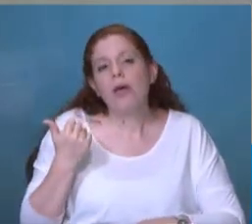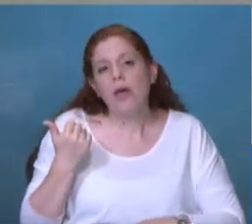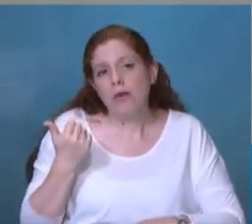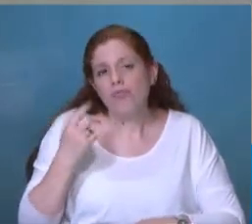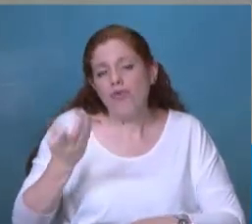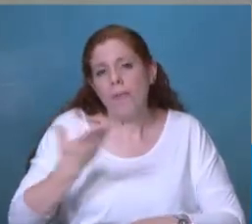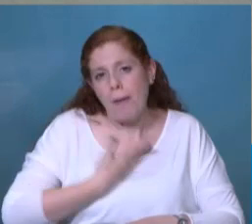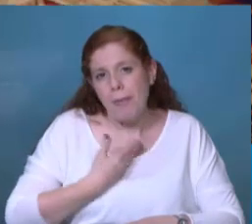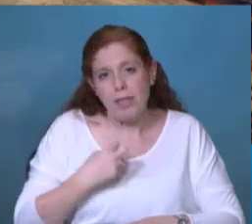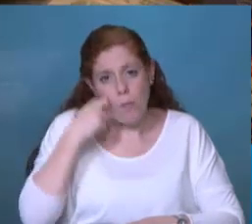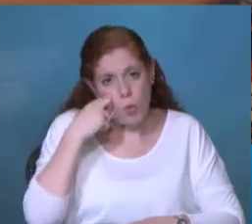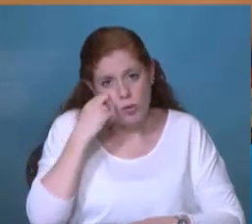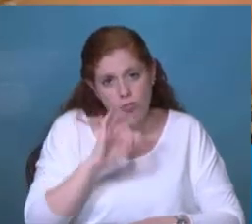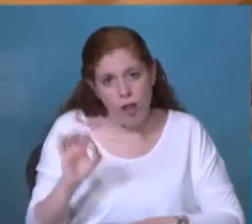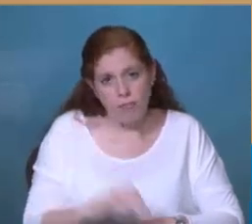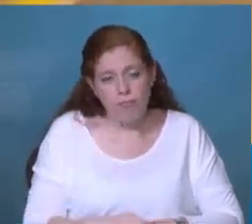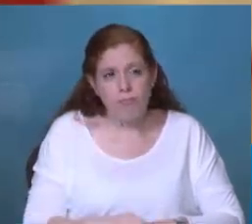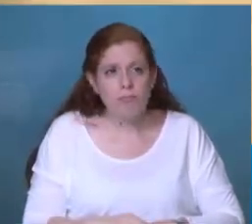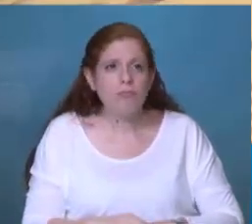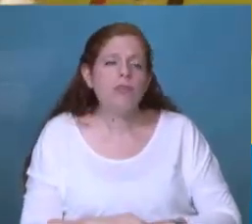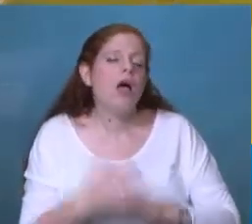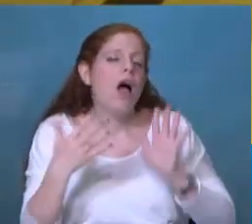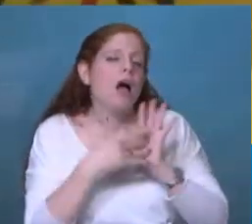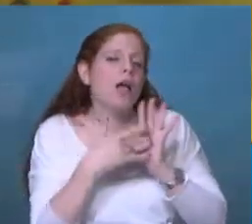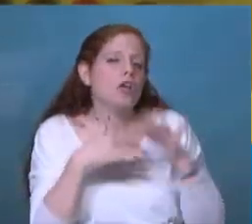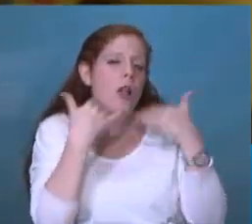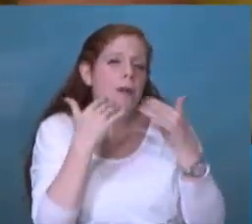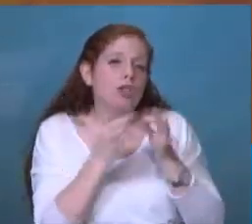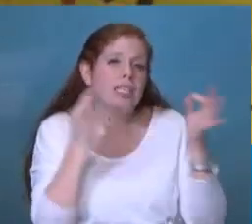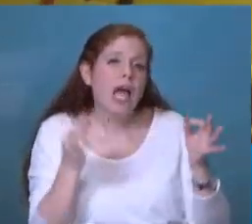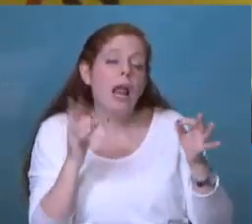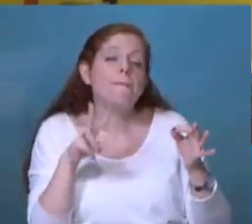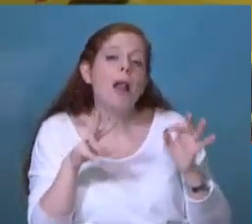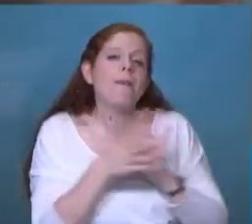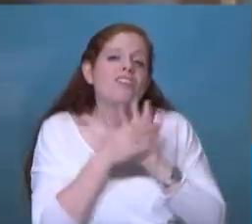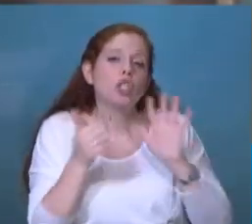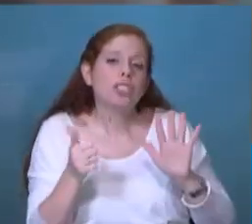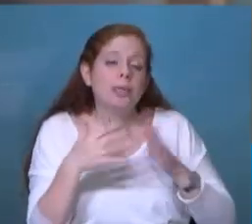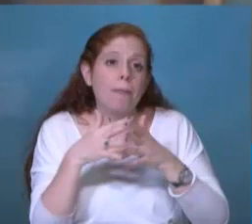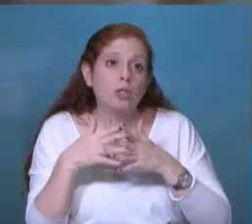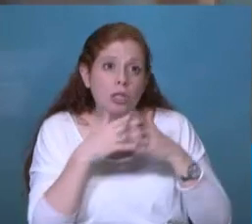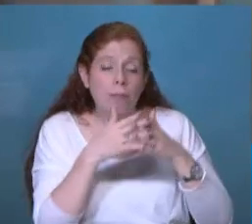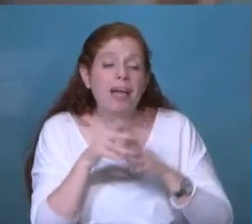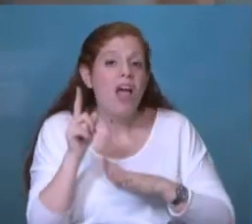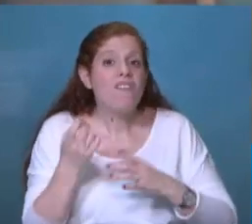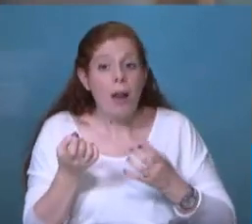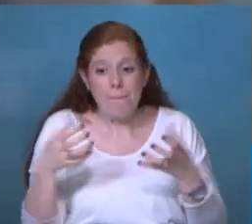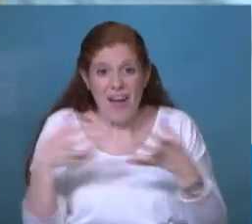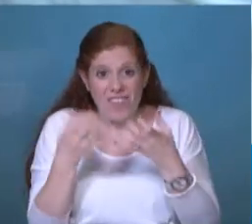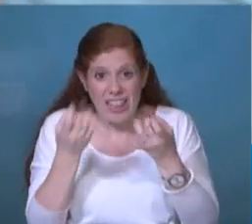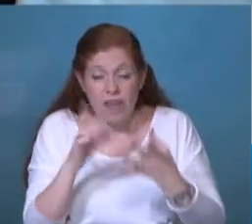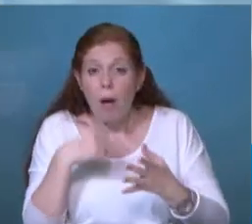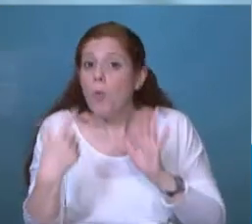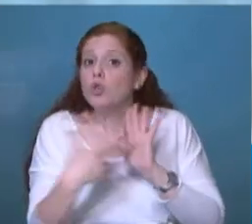שמקבלים את הבונוסים שלהם. חקירת הפרשה הזו התחילה כבר ב-2016 בארצות הברית, אך בטבע אמרו שבדקו את